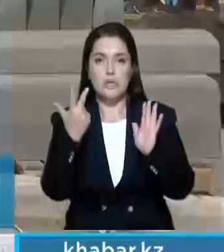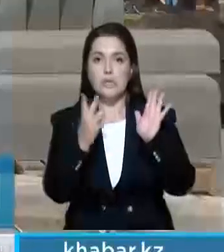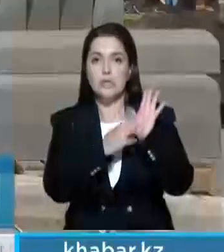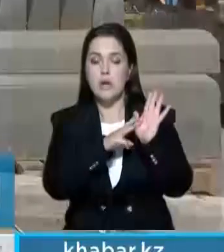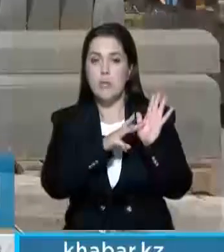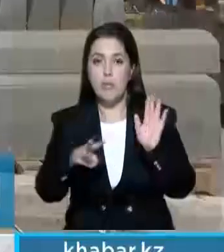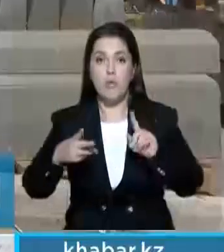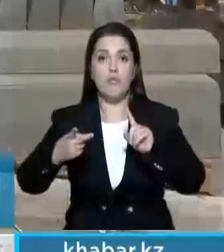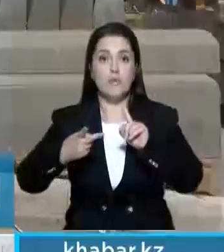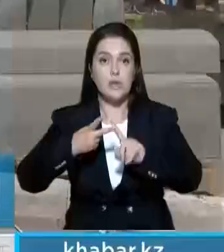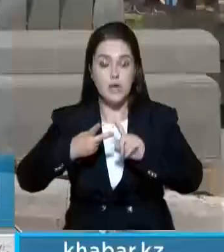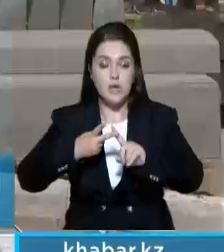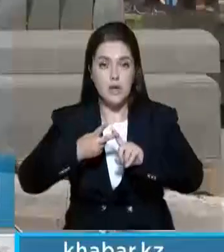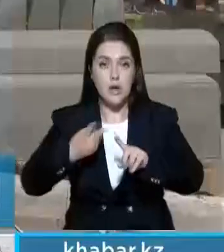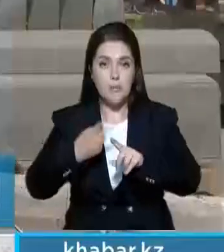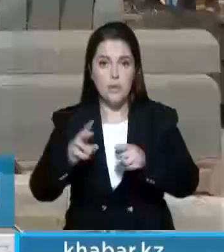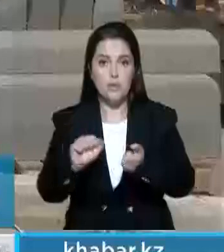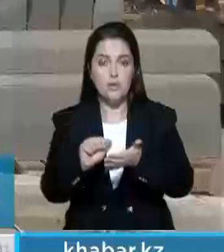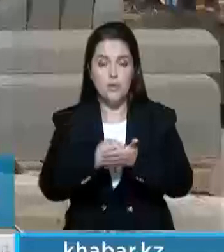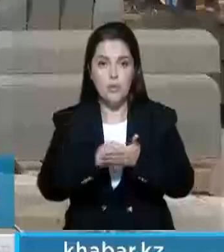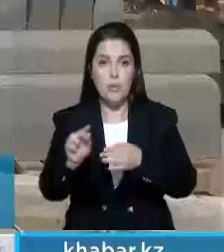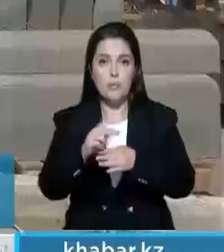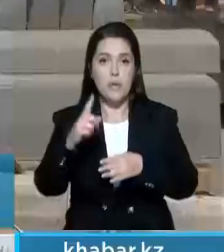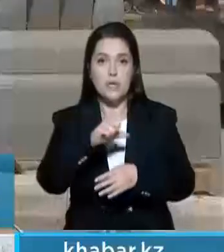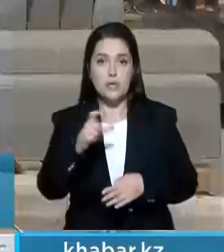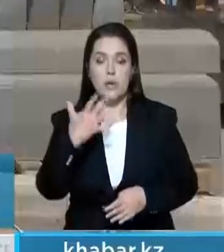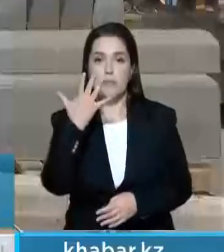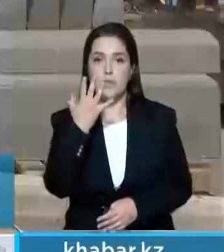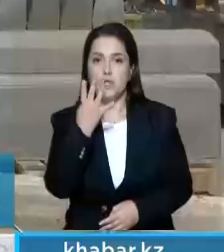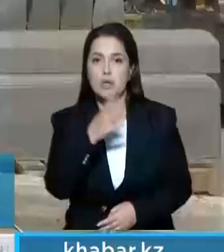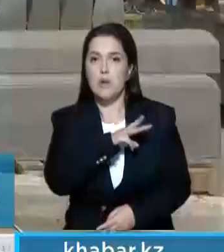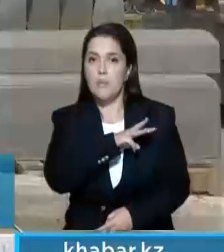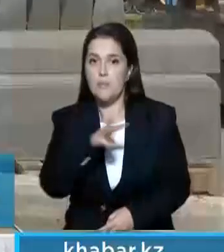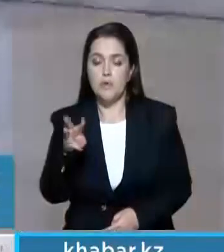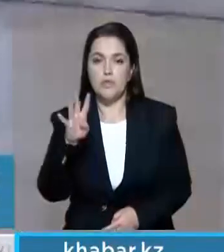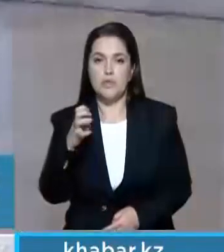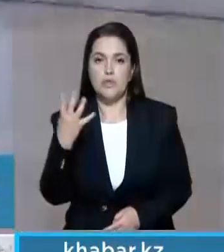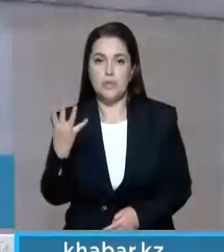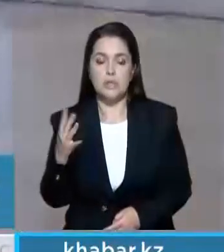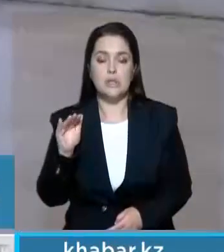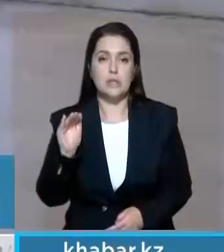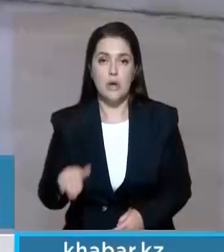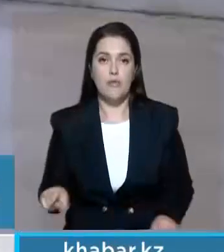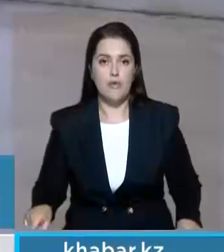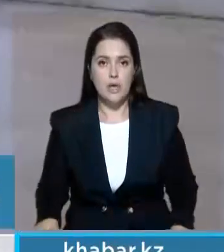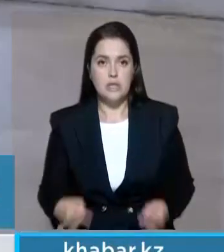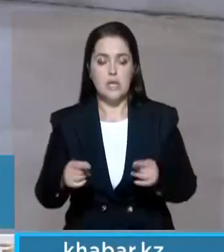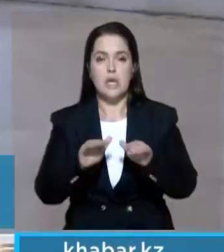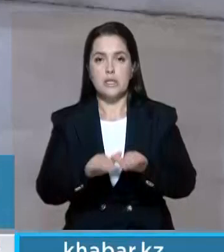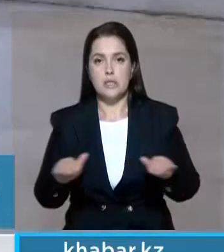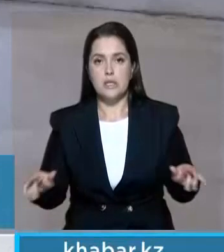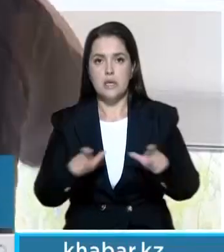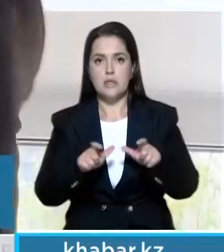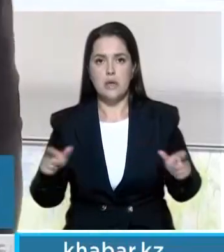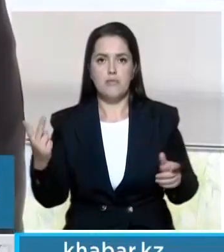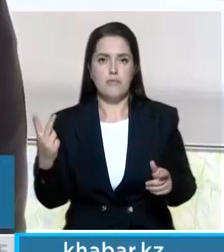вторая смета по ремонту первого этажа 54 миллиона 404 тысячи. Восстановить детсад планируют в ближайшие